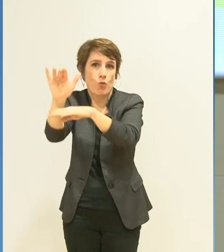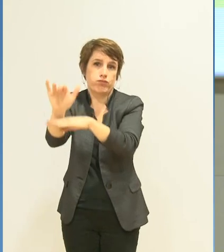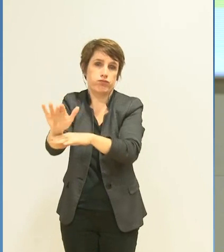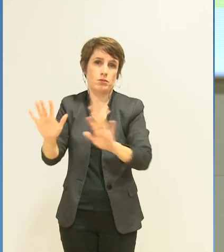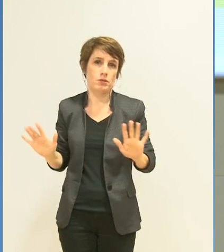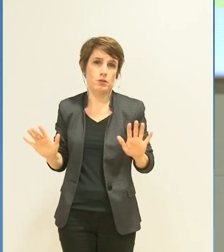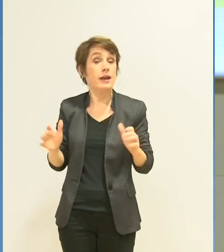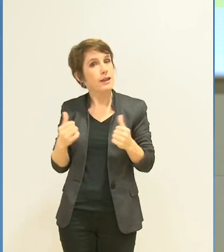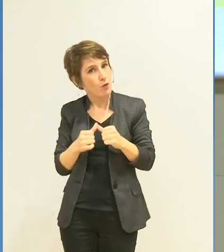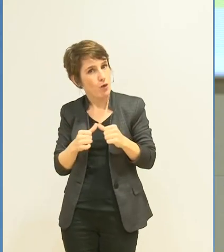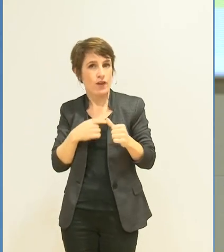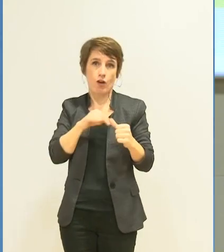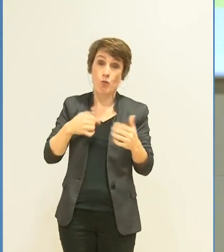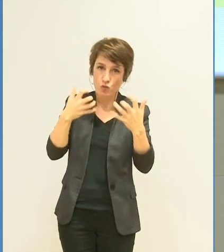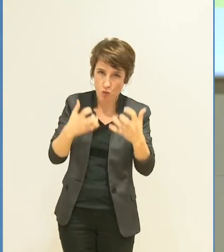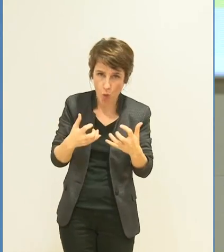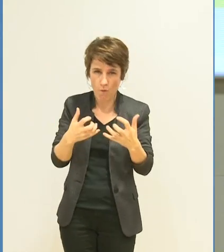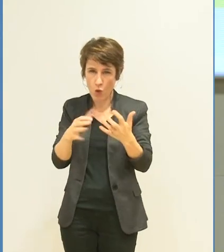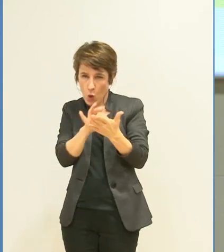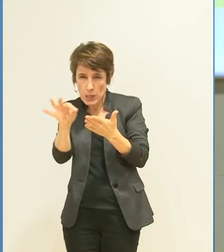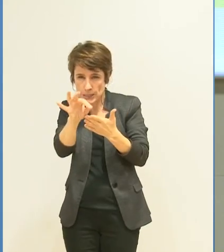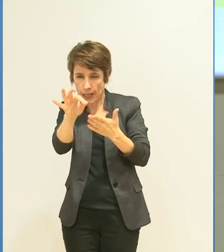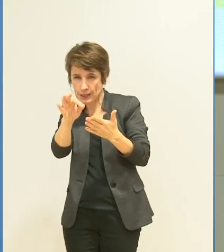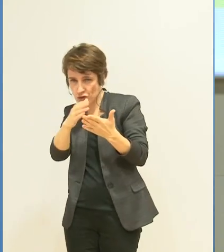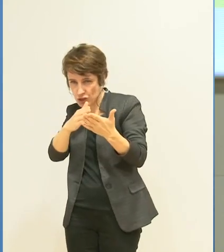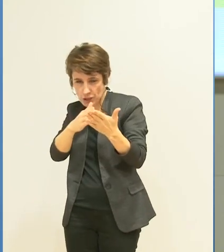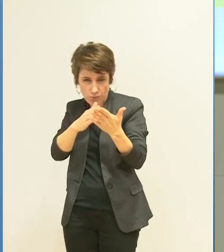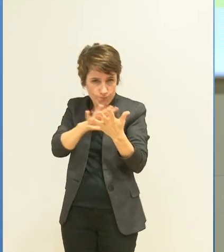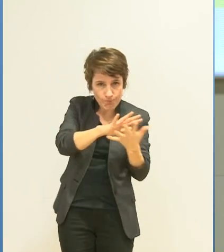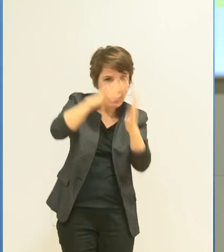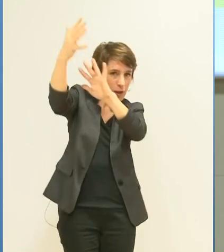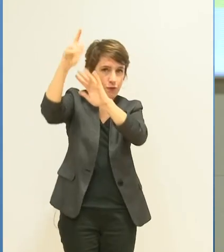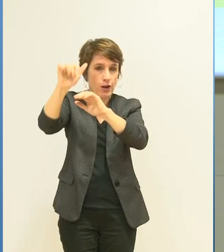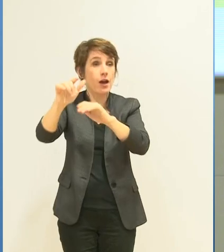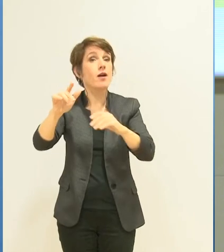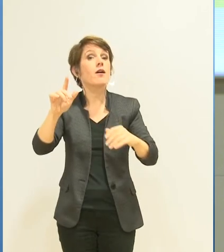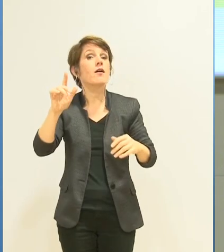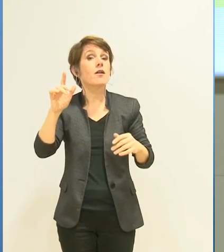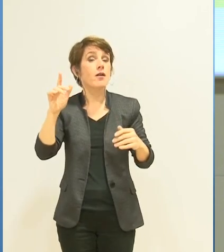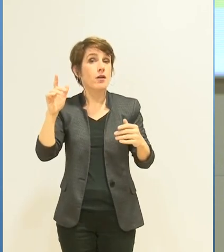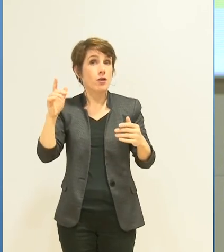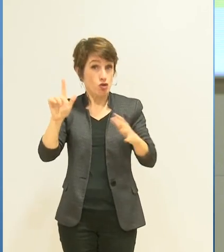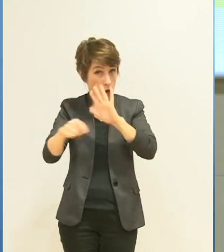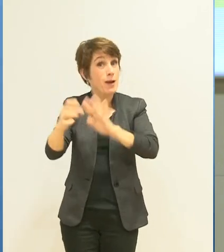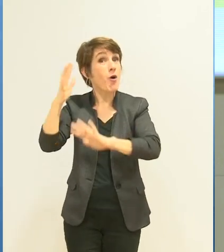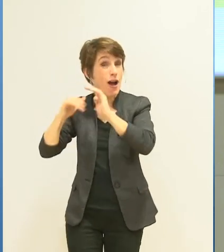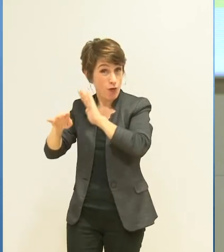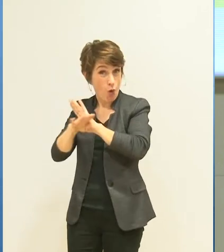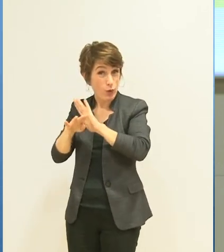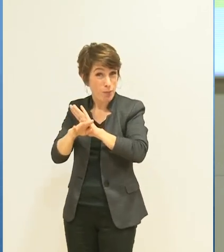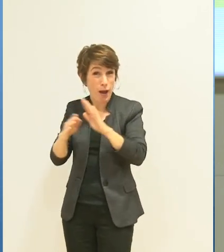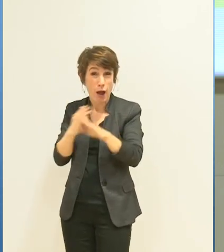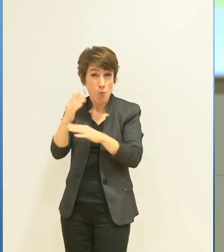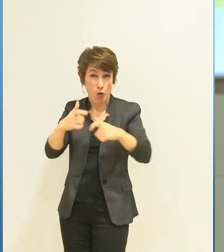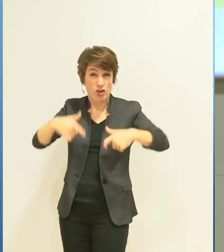effectivement majeur avec le projet de démolition massive telle qu'il était porté jusqu'à présent